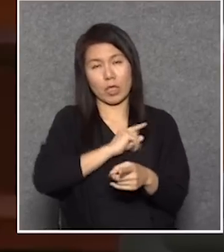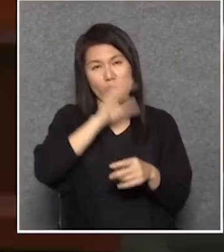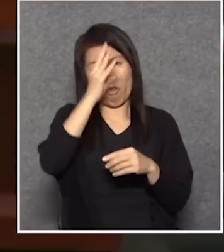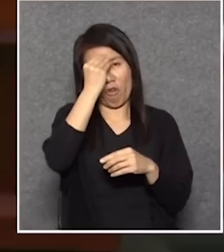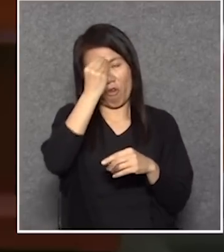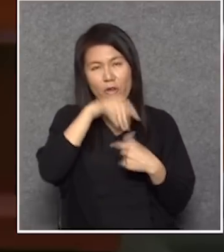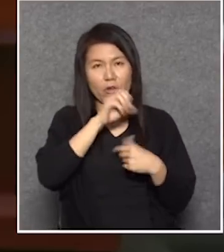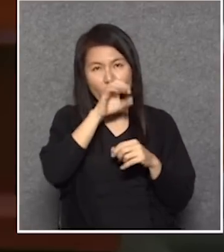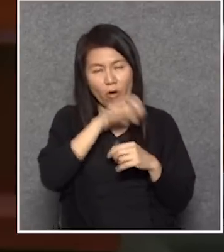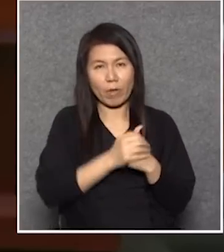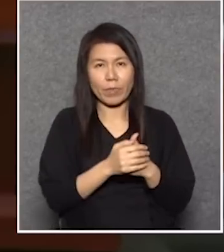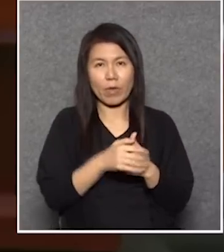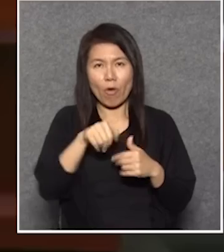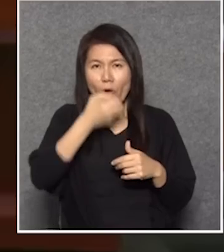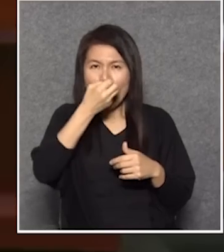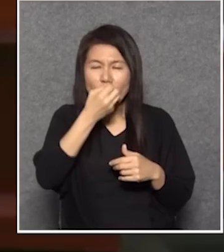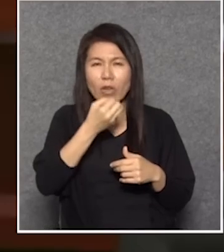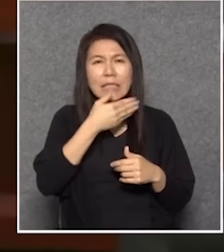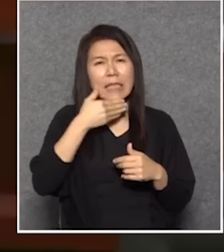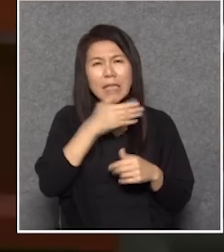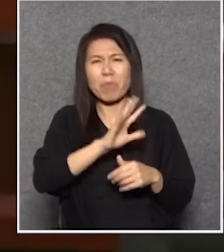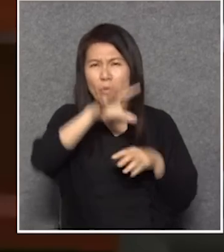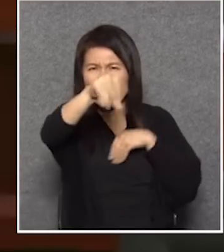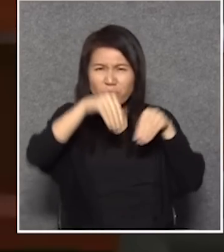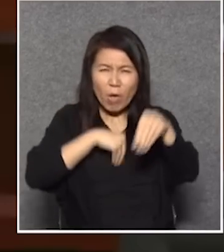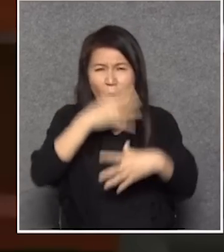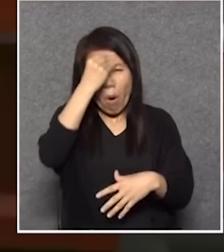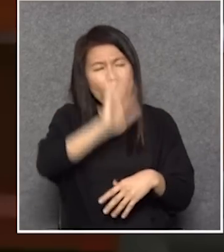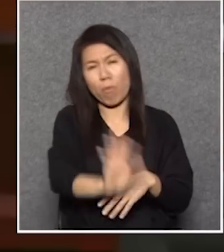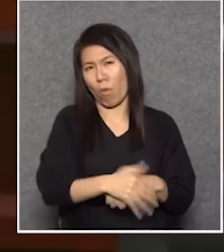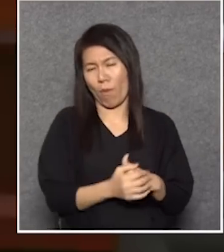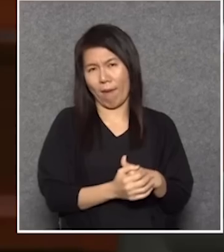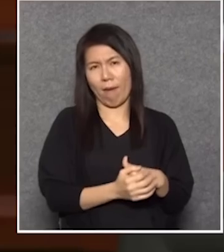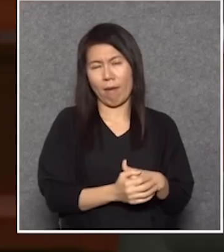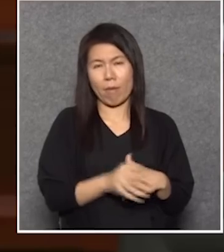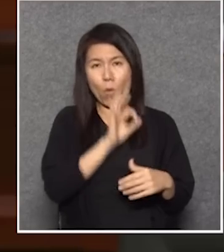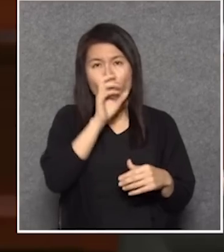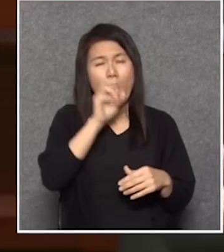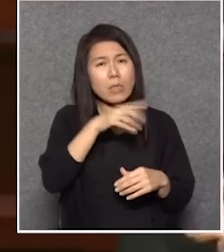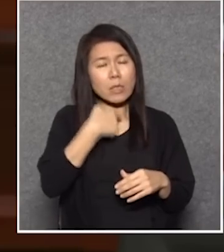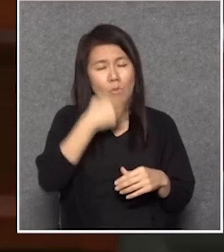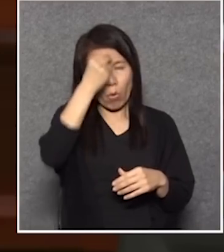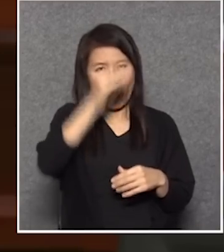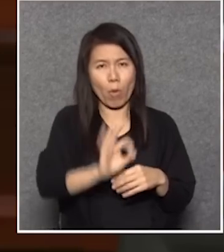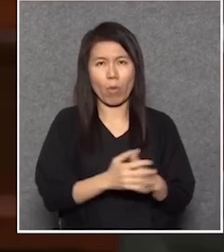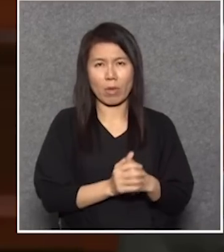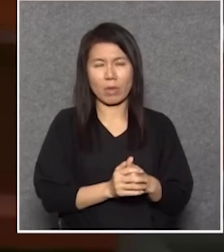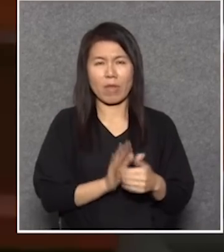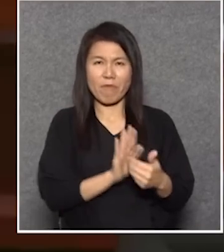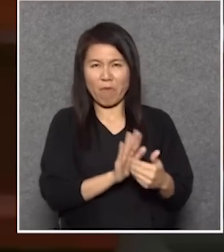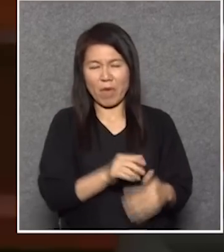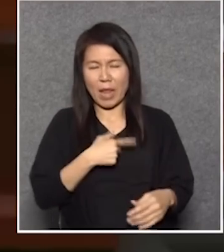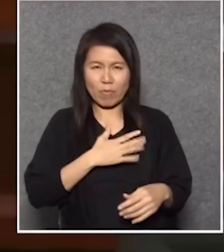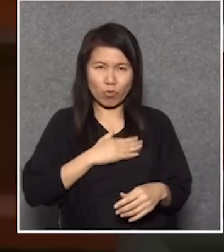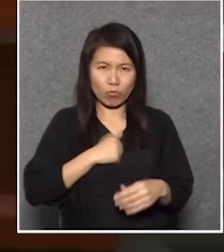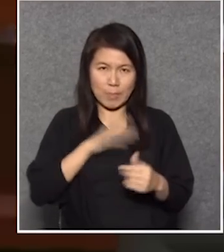話香港嘅青年咧就唔好學台灣嘅青年咯，人哋話要學咩？係咪先？呢啲又係防患於未然嘅心態，預先